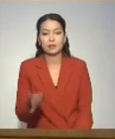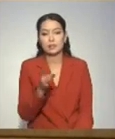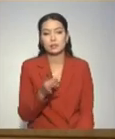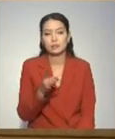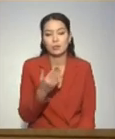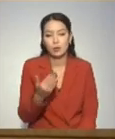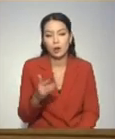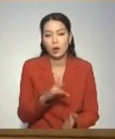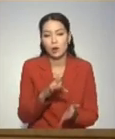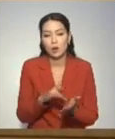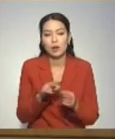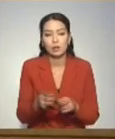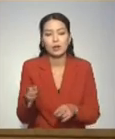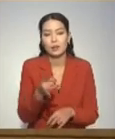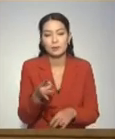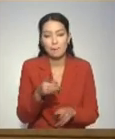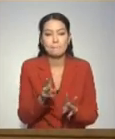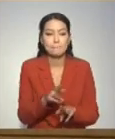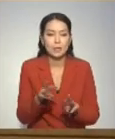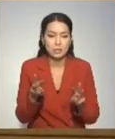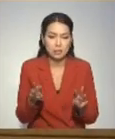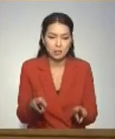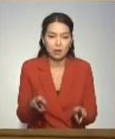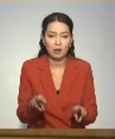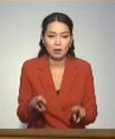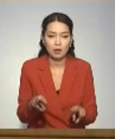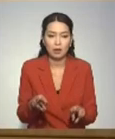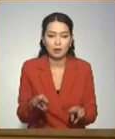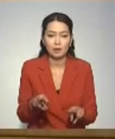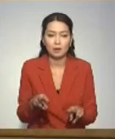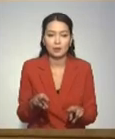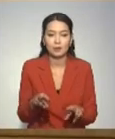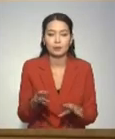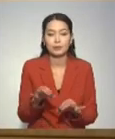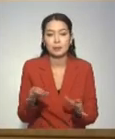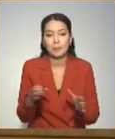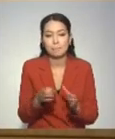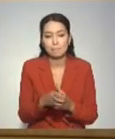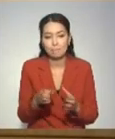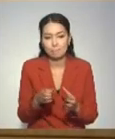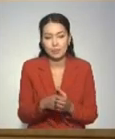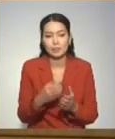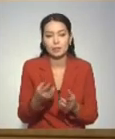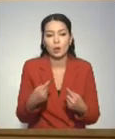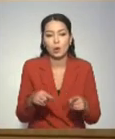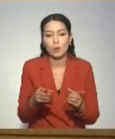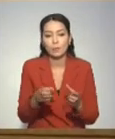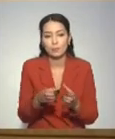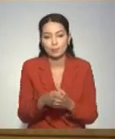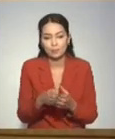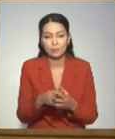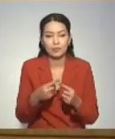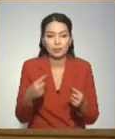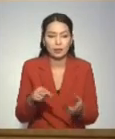столицы городского районных маслихатов на них политические партии и иные общественные объединения через своих